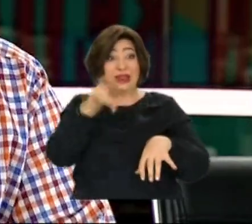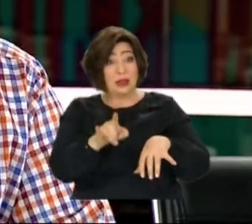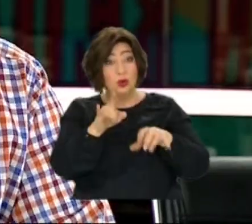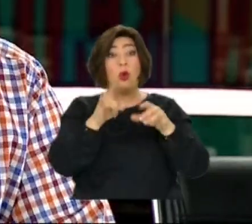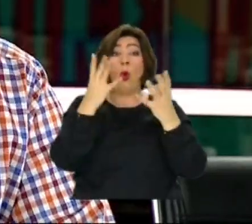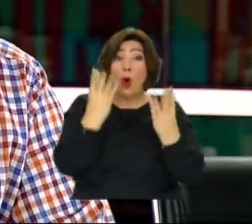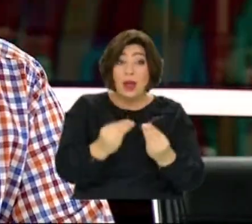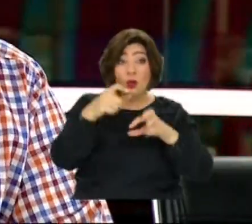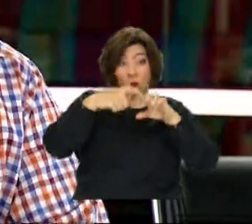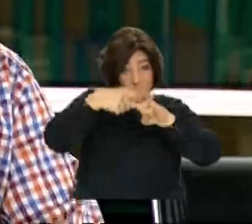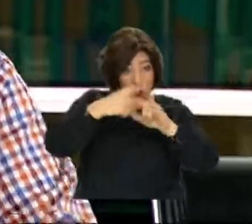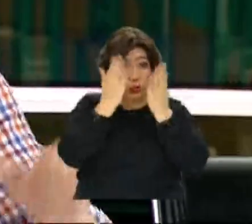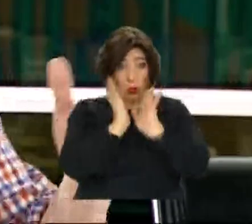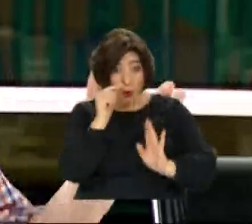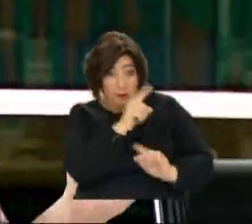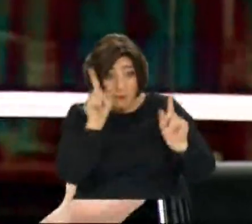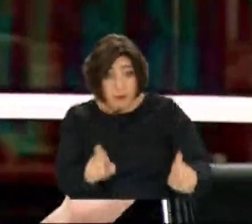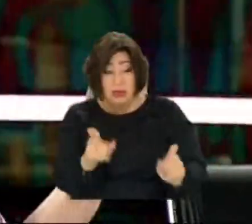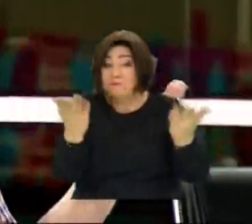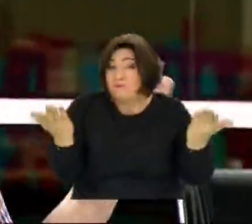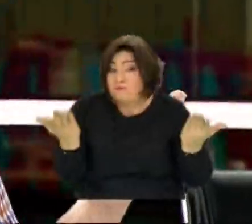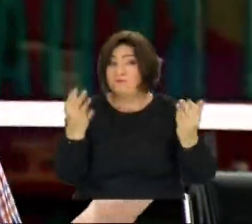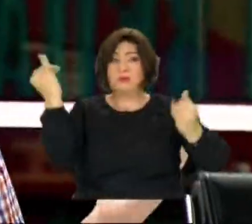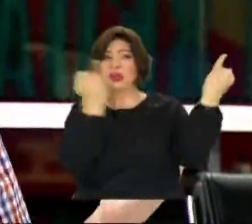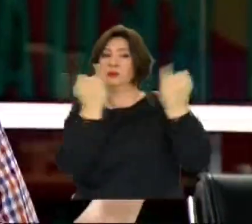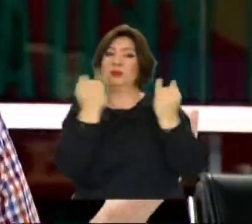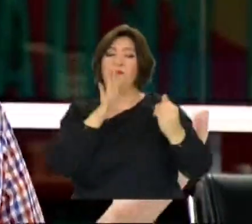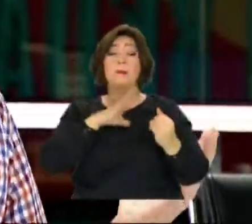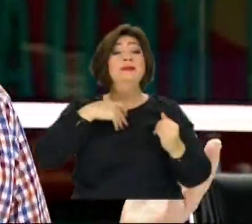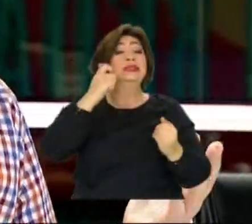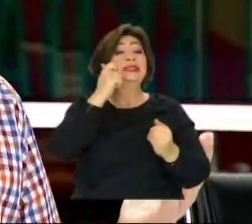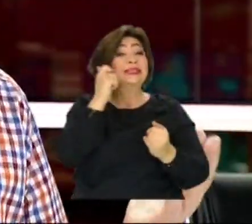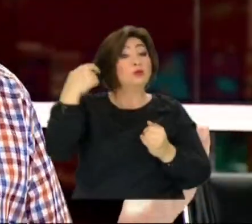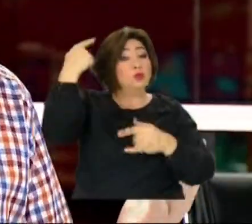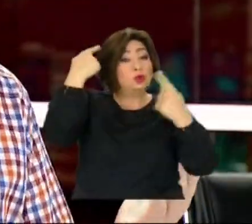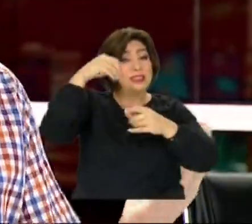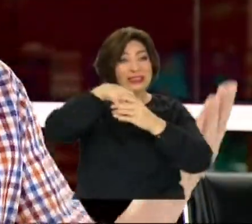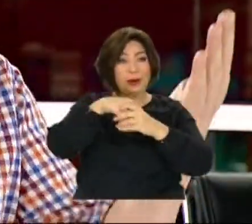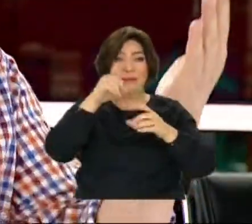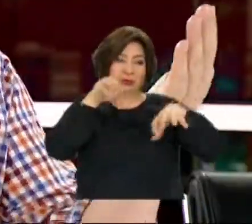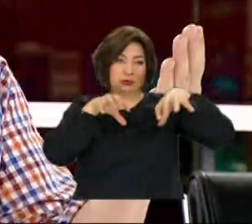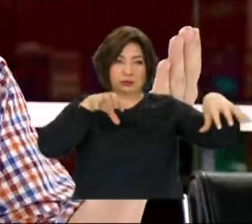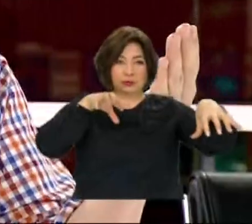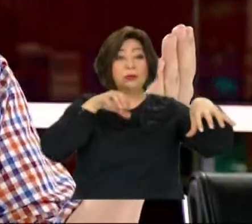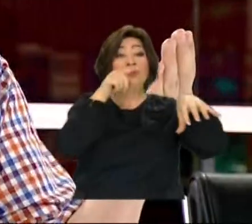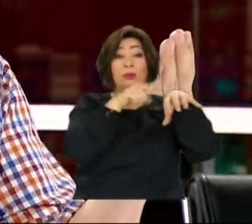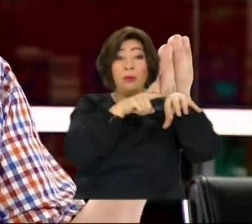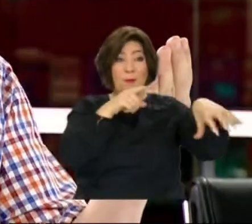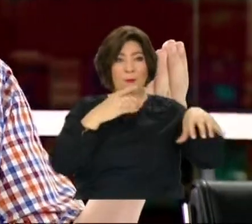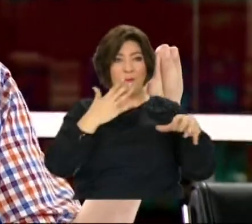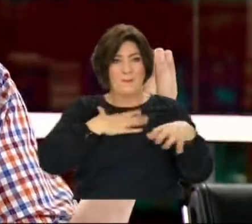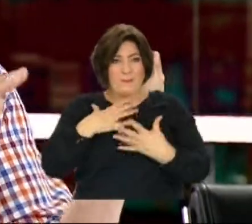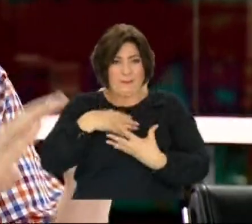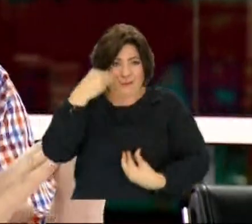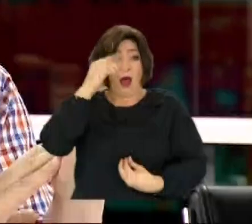de tartışmışlardır. Hı-hı. Yani şöyle anlatabilirim. Bizim İslam düşüncesi içinde iki görüş olmuştu. Bir kısım şöyle düşünmüştü. Bu maddi beden,